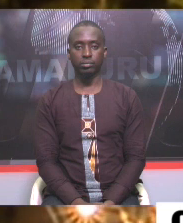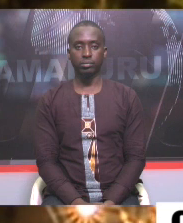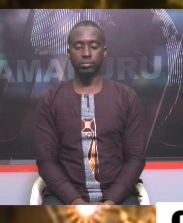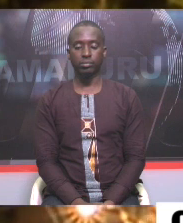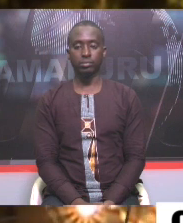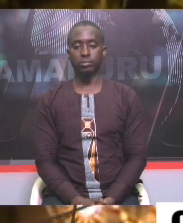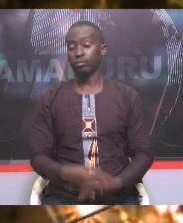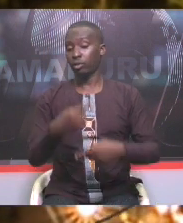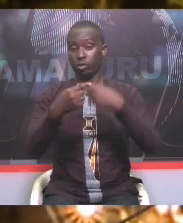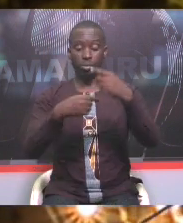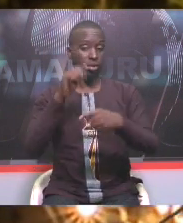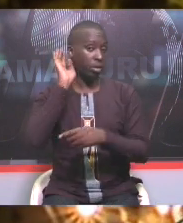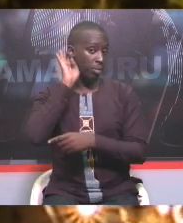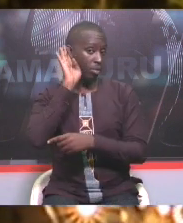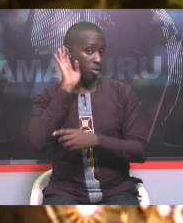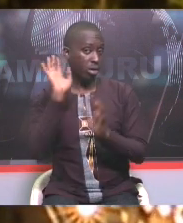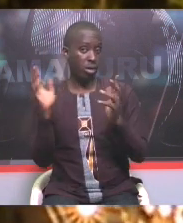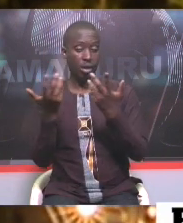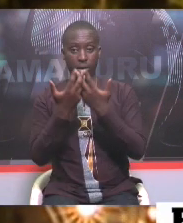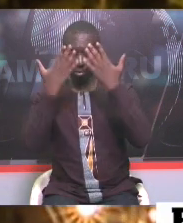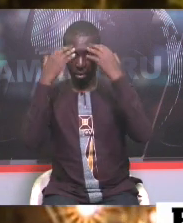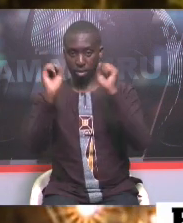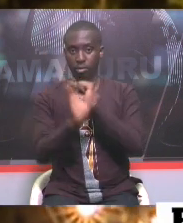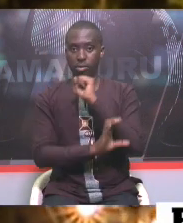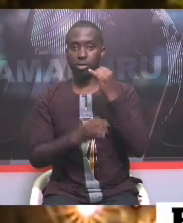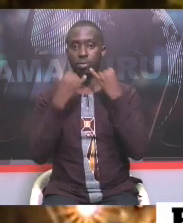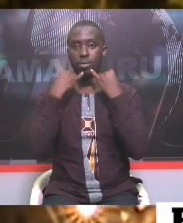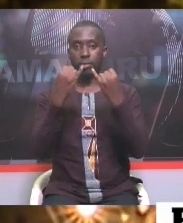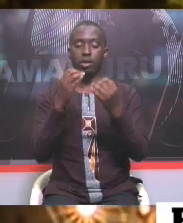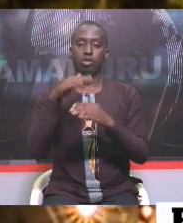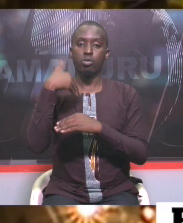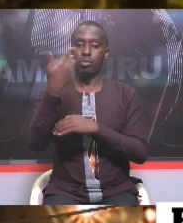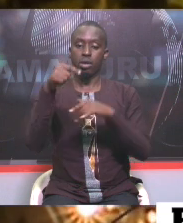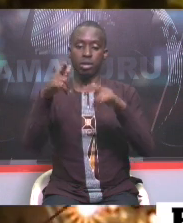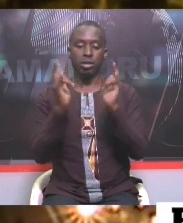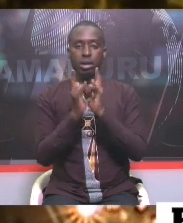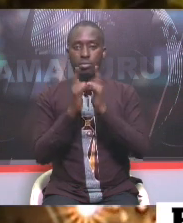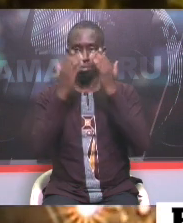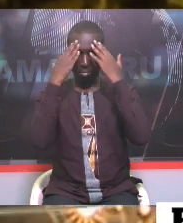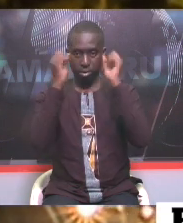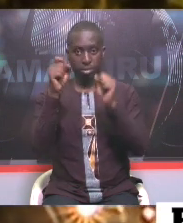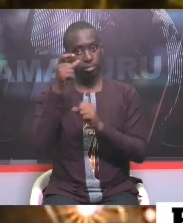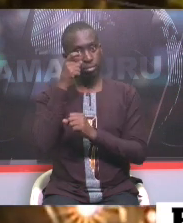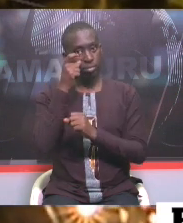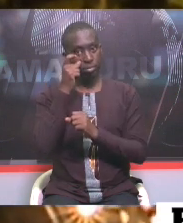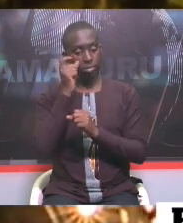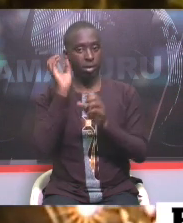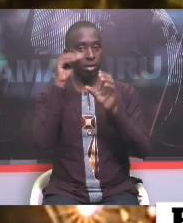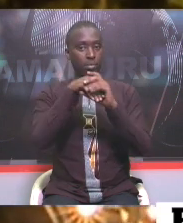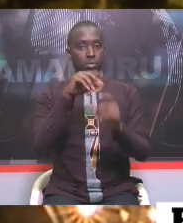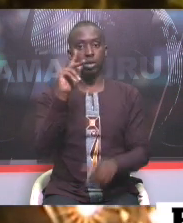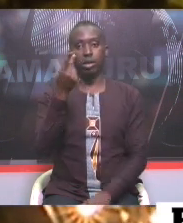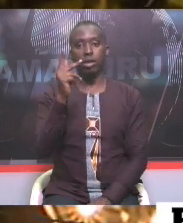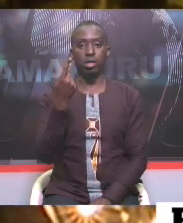Tukiri ku makuru ajyanye n'umukuru w'igihugu, reka tubwire ko nyuma y'iyi nama Perezida wa Repubulika Paul Kagame yahise yerekeza muri